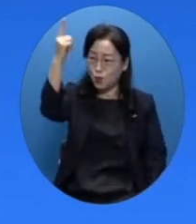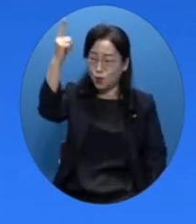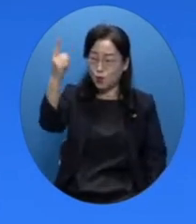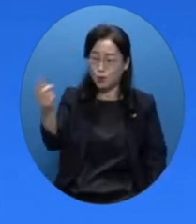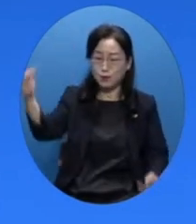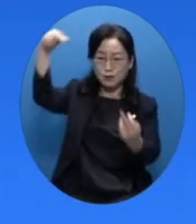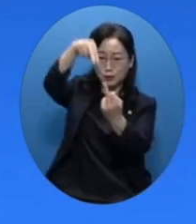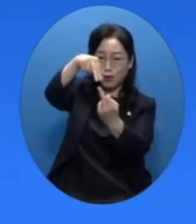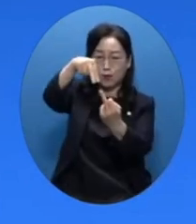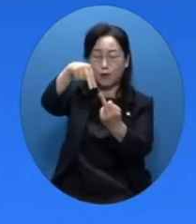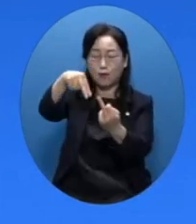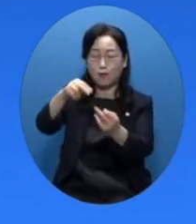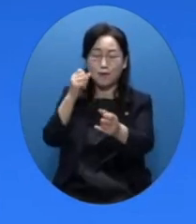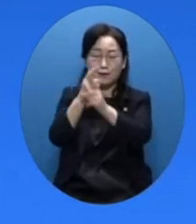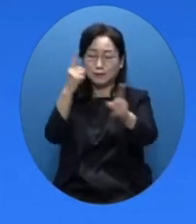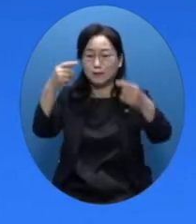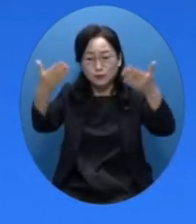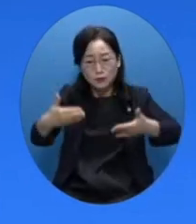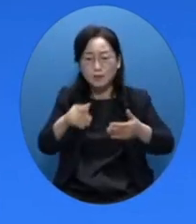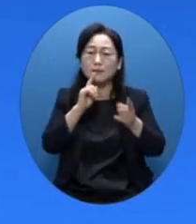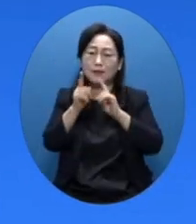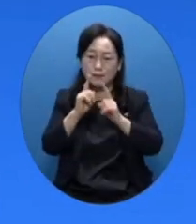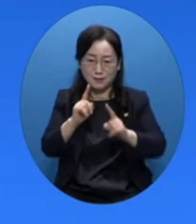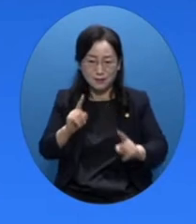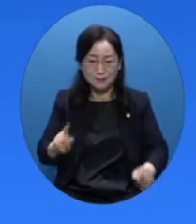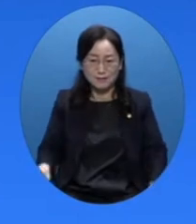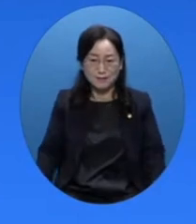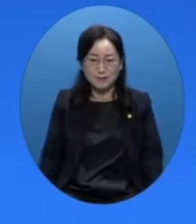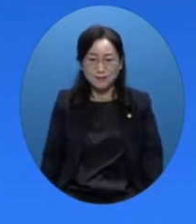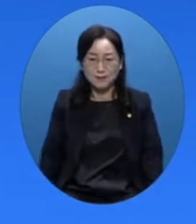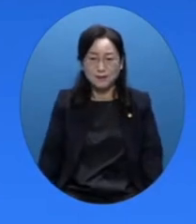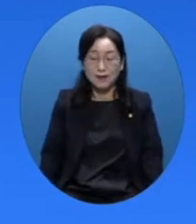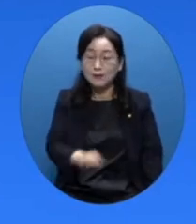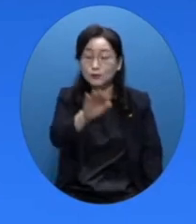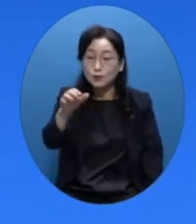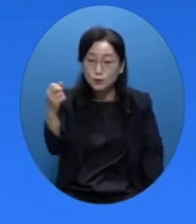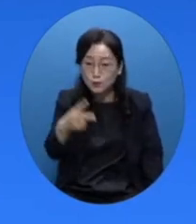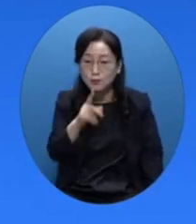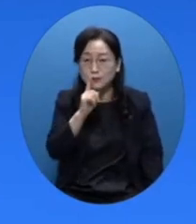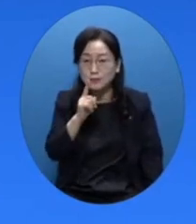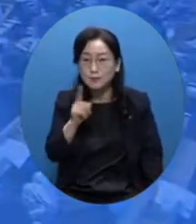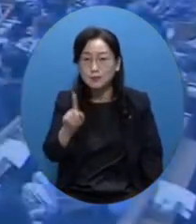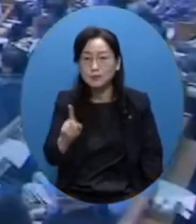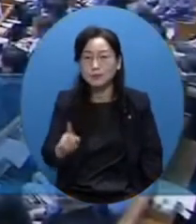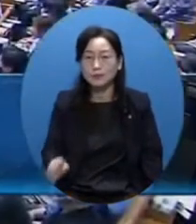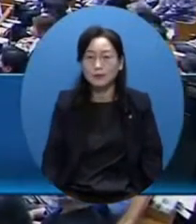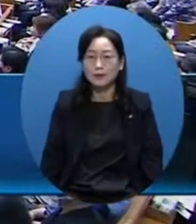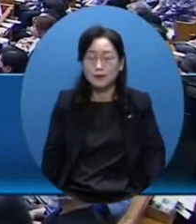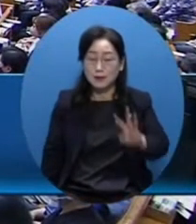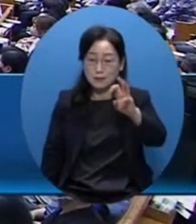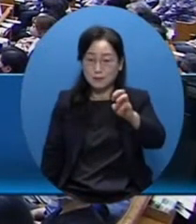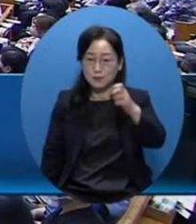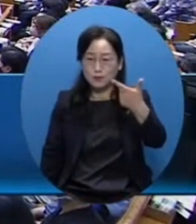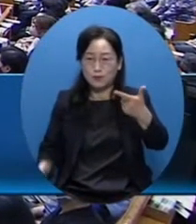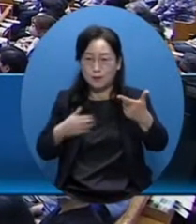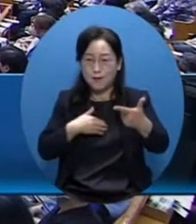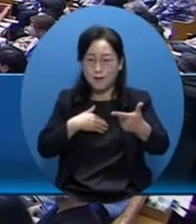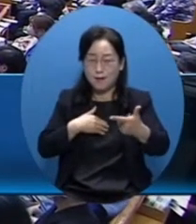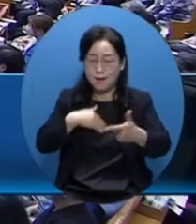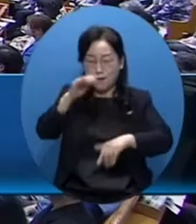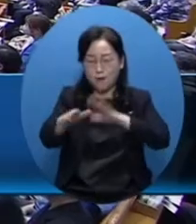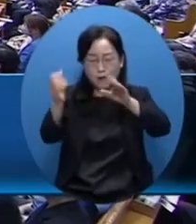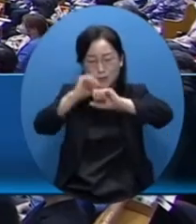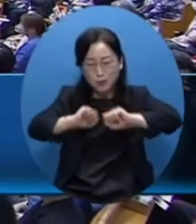만들어준다고 성경은 말씀하고 있는 것입니다 나가서 성경은 여가 지어집니다 3 7절에 내 걸음을 넓게 하셨고